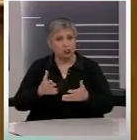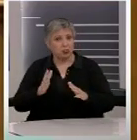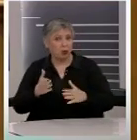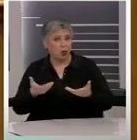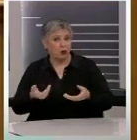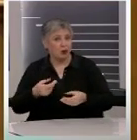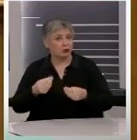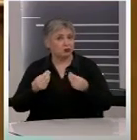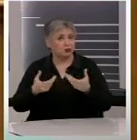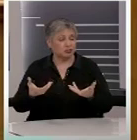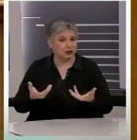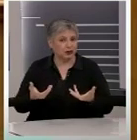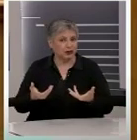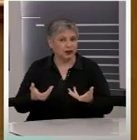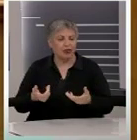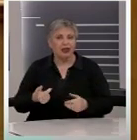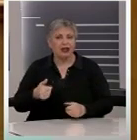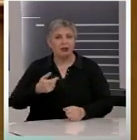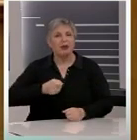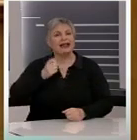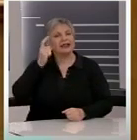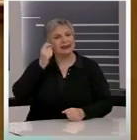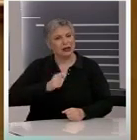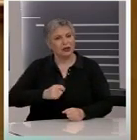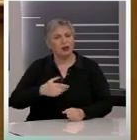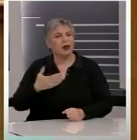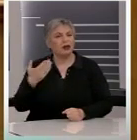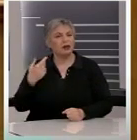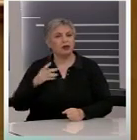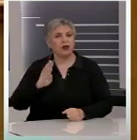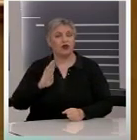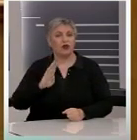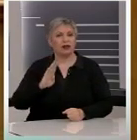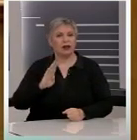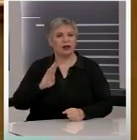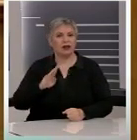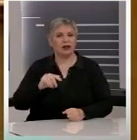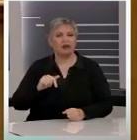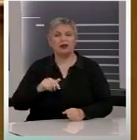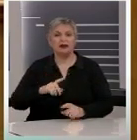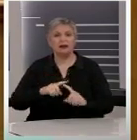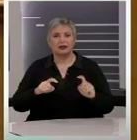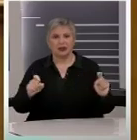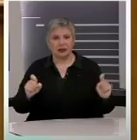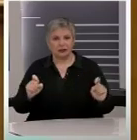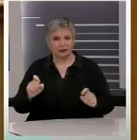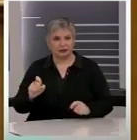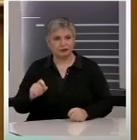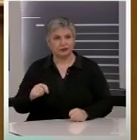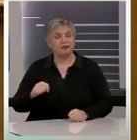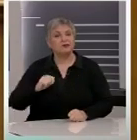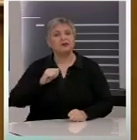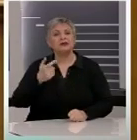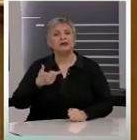προϋπολογισμός. Ξέρουμε από τον Βολτέρ ότι ο κύριος μέσα εκεί